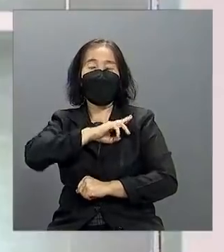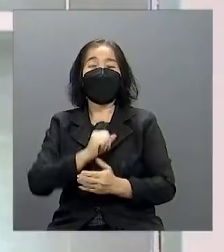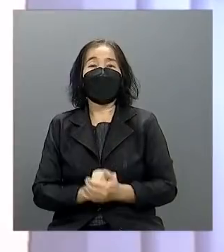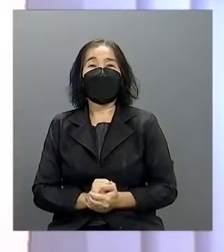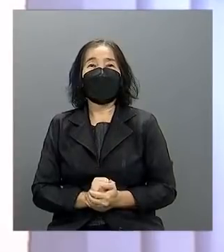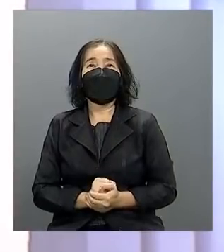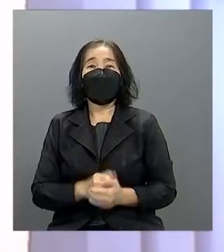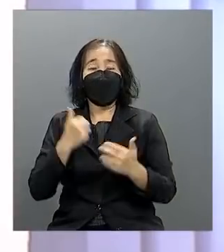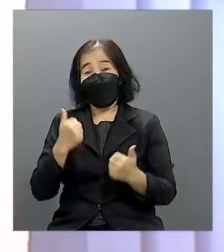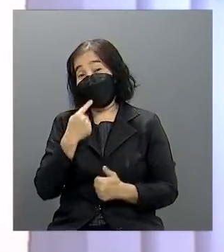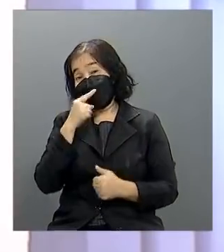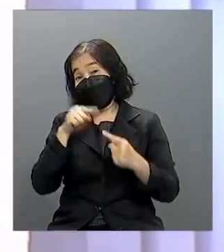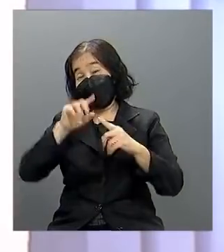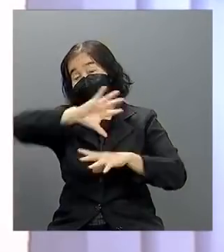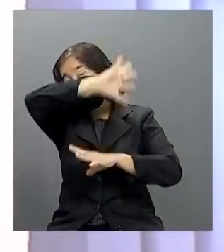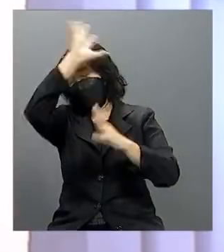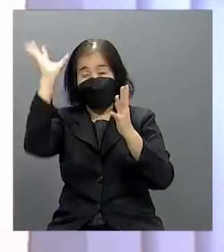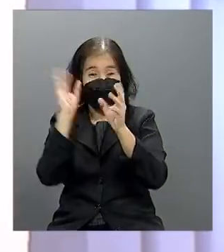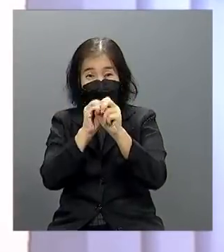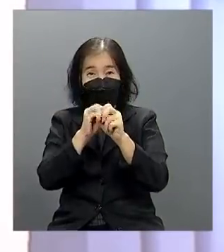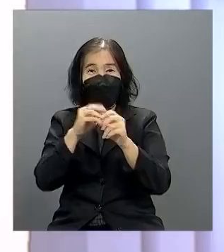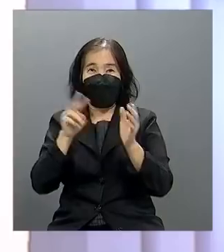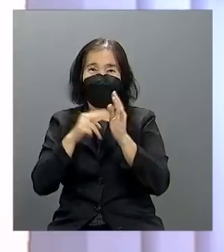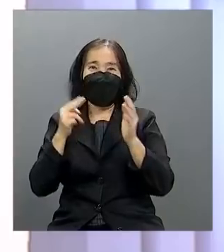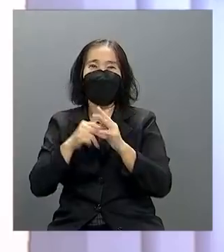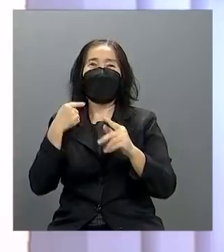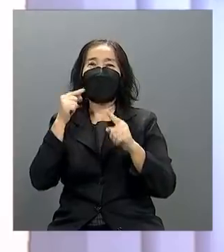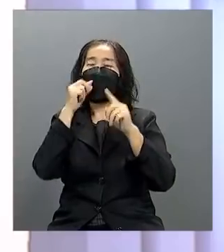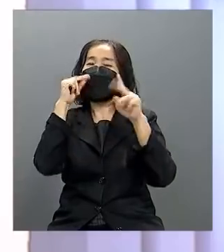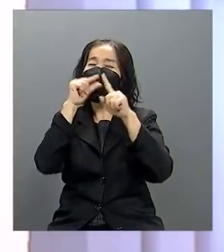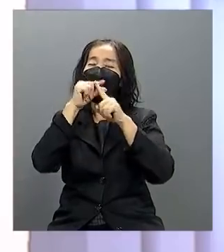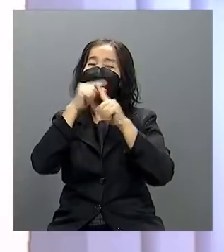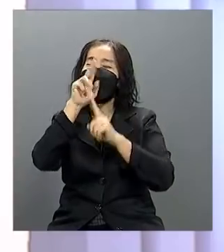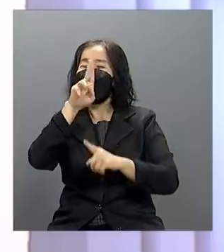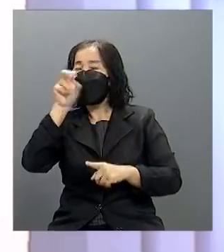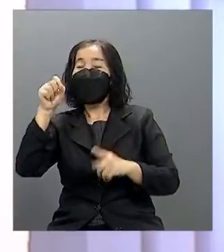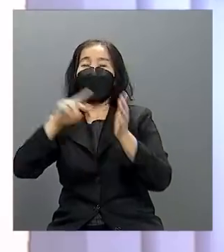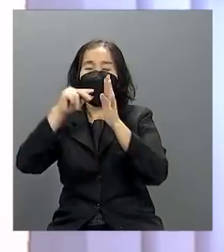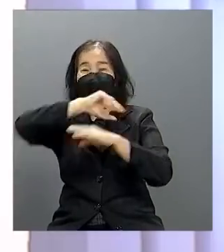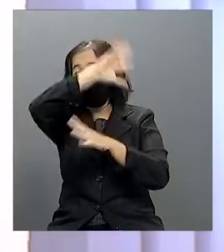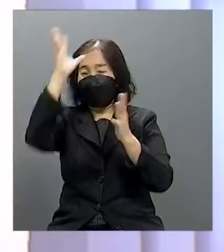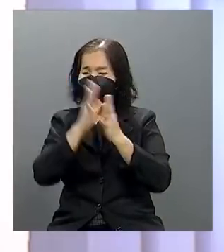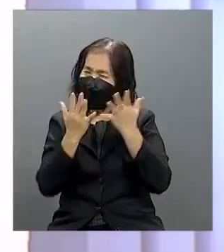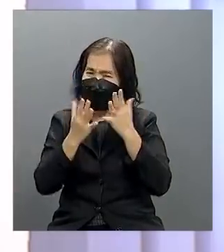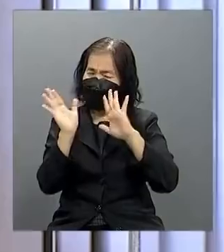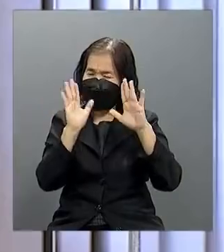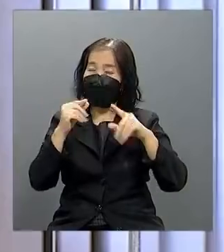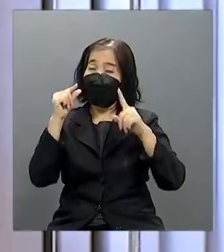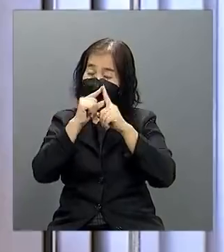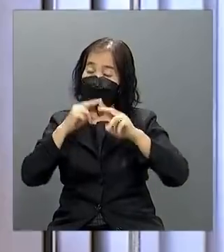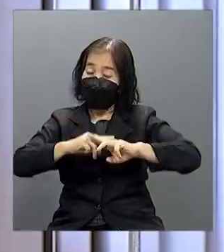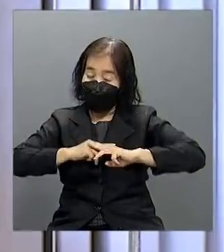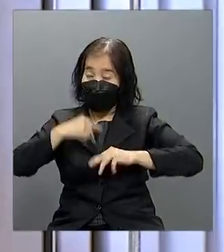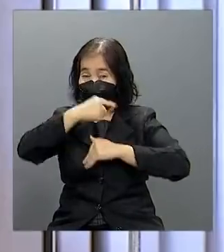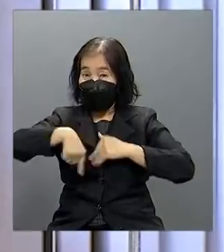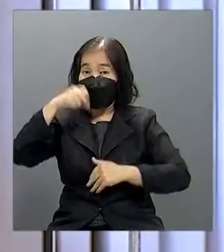ครอบจักรวาลแล้วนะเพราะเป็นยูนิเวอร์แซลไงคือหมายความว่าดูแลองค์รวมไงองค์และดูแลตัวเองในทุกๆมิติเลย จะบอกว่ามันเหมือนใน